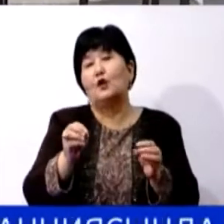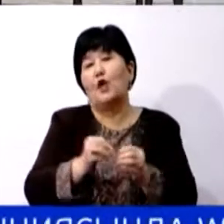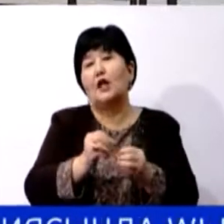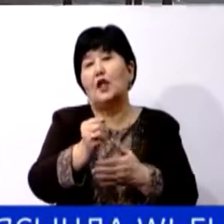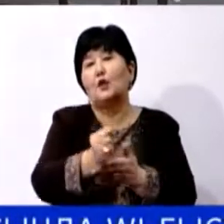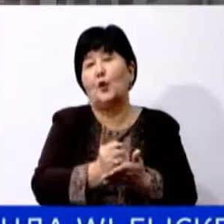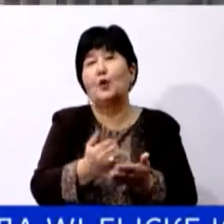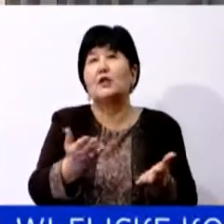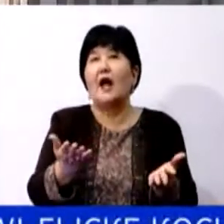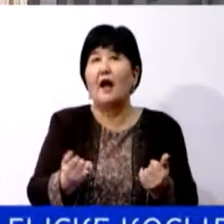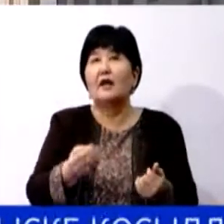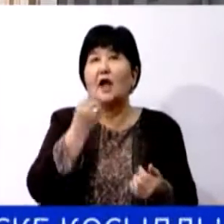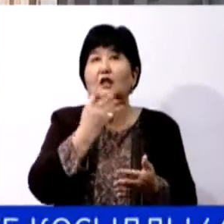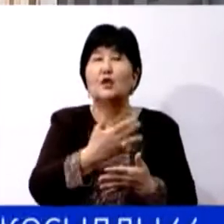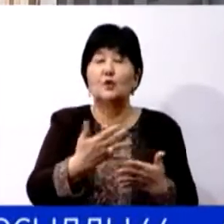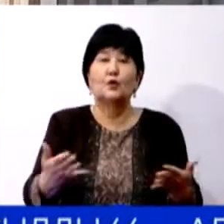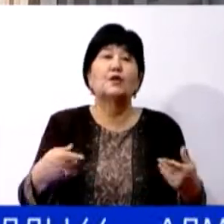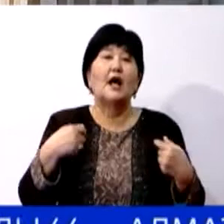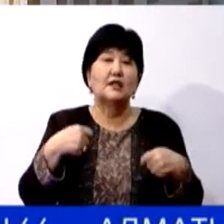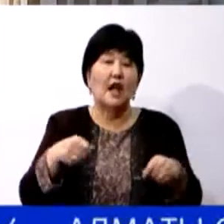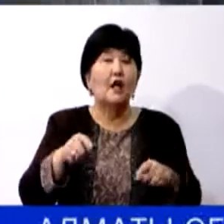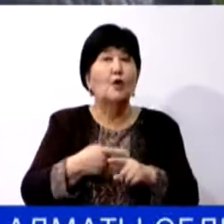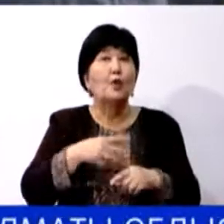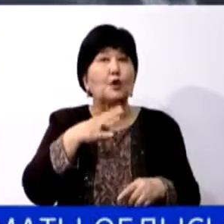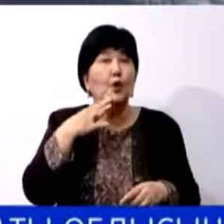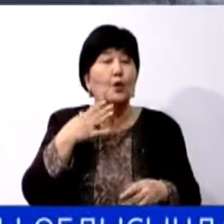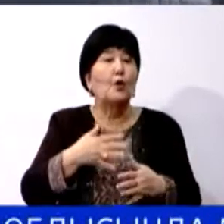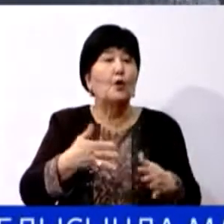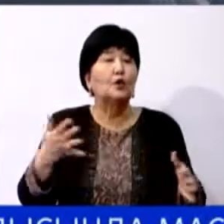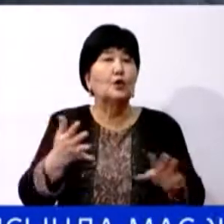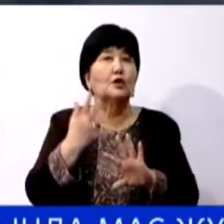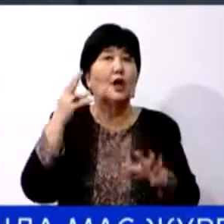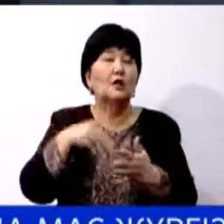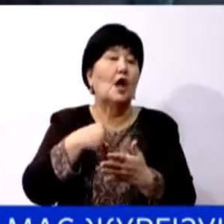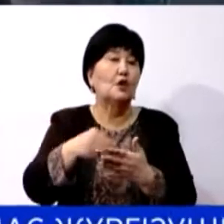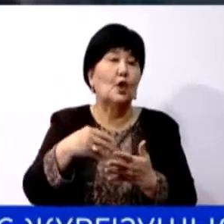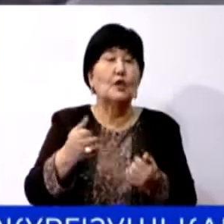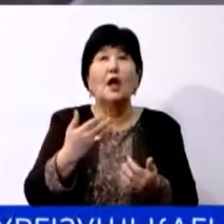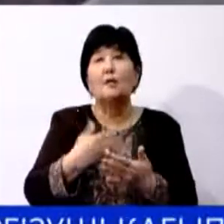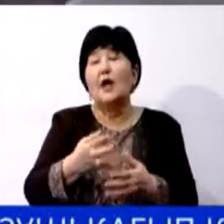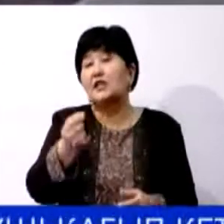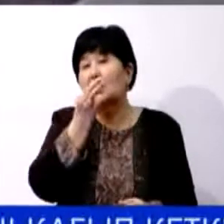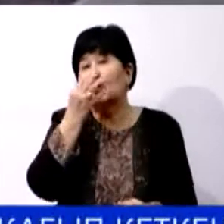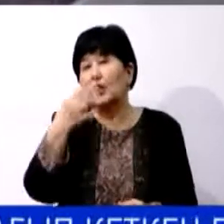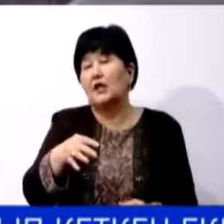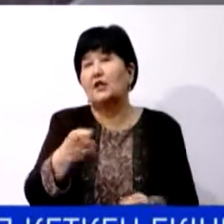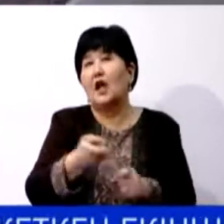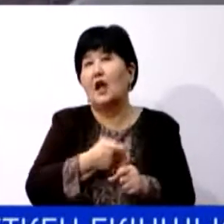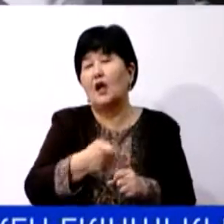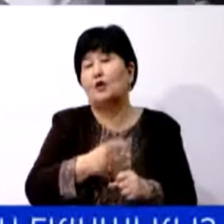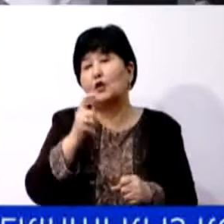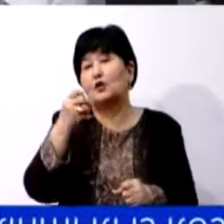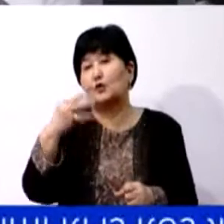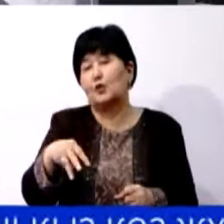қоры арқылы алынған азық-түлік өнімдері де шығарылды. Мұнда көпшілік ұзын сонар кезекпен сауда жасады. Мәселен, жұмыртқа 40, картоп келісі